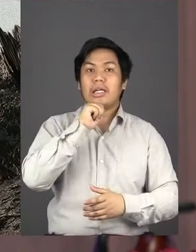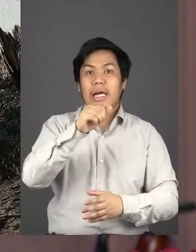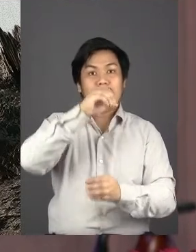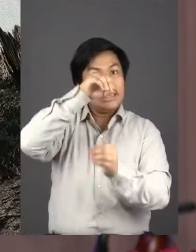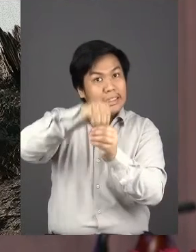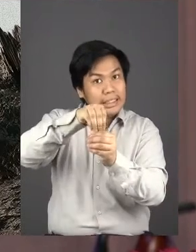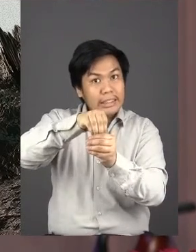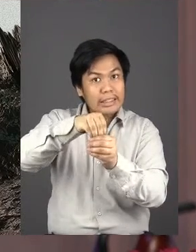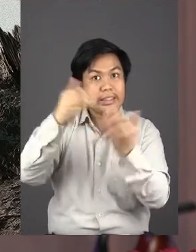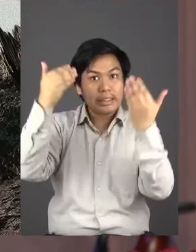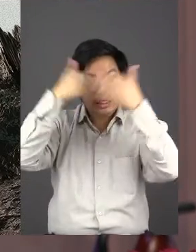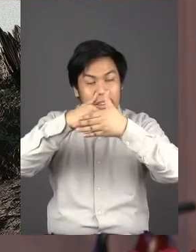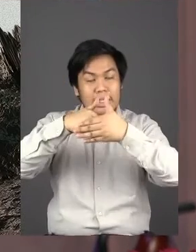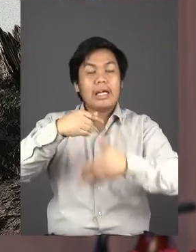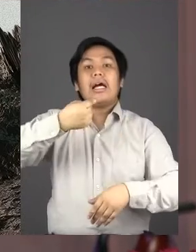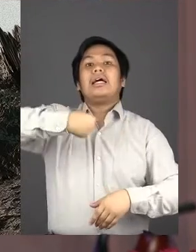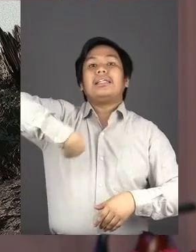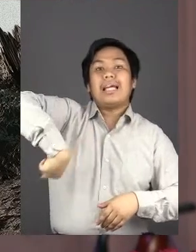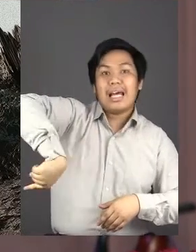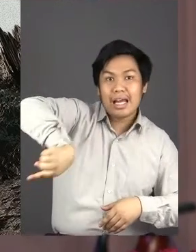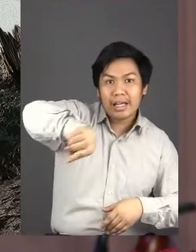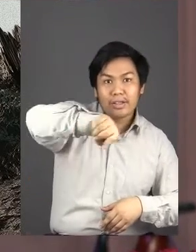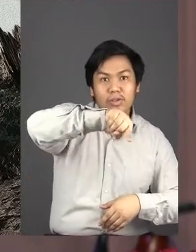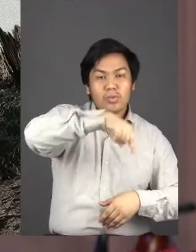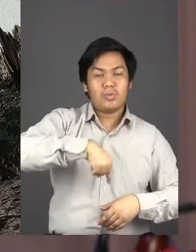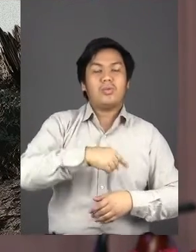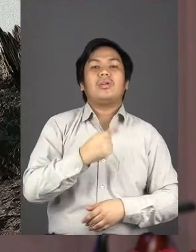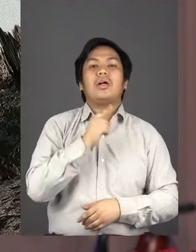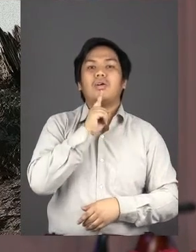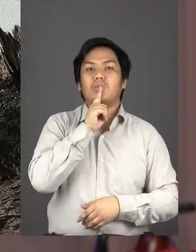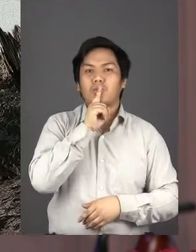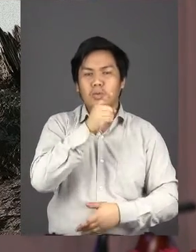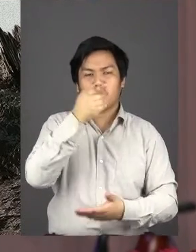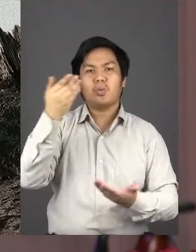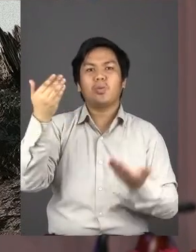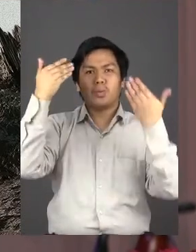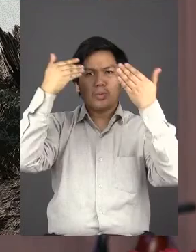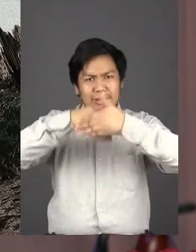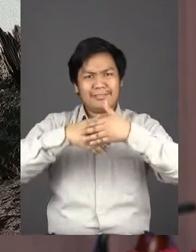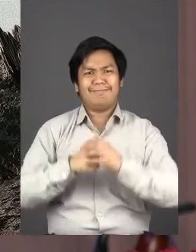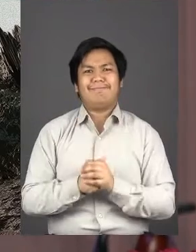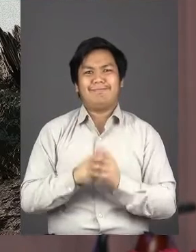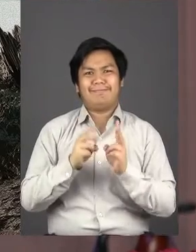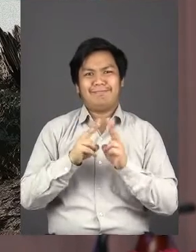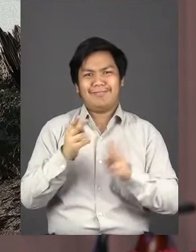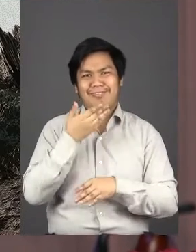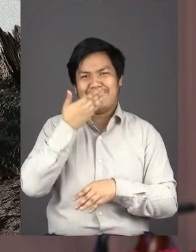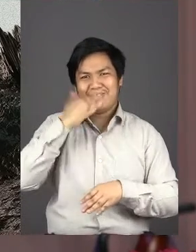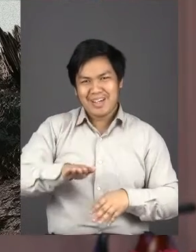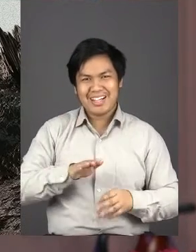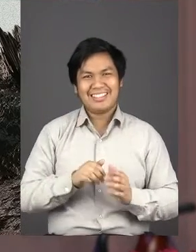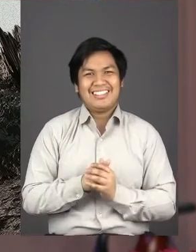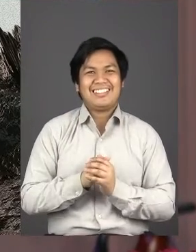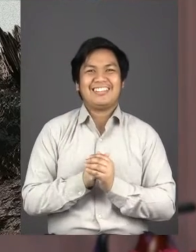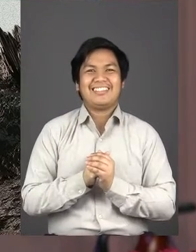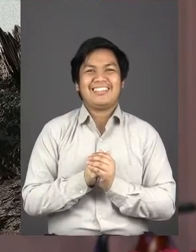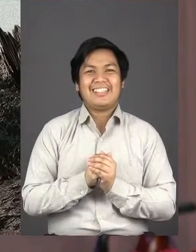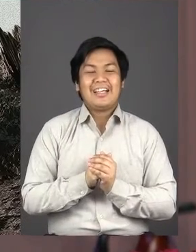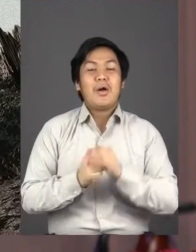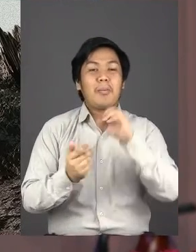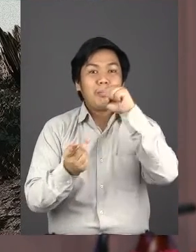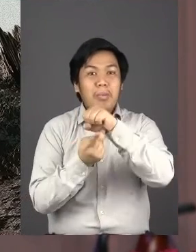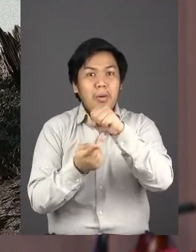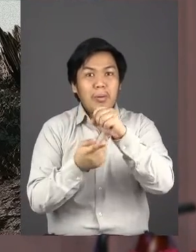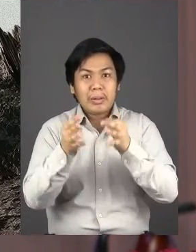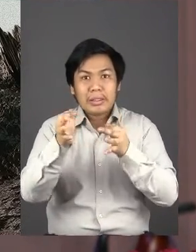tayo mismo ang kadiliman. Ang lala, ano po? Ang sinasabi niya dito,